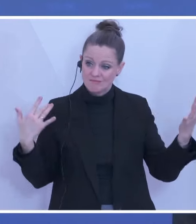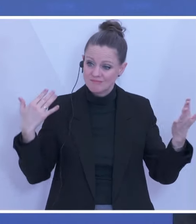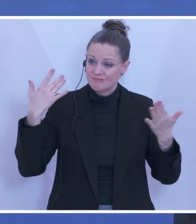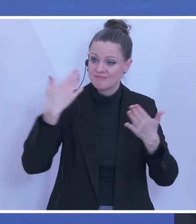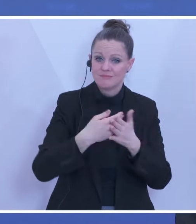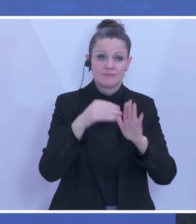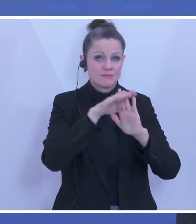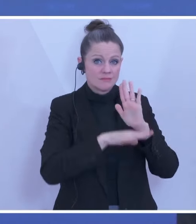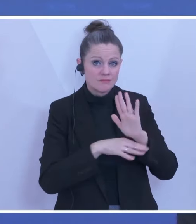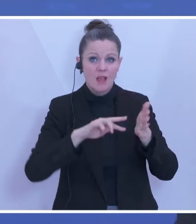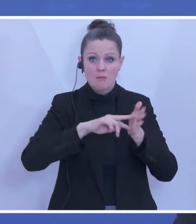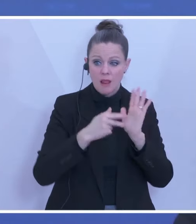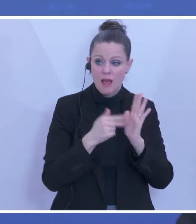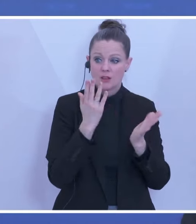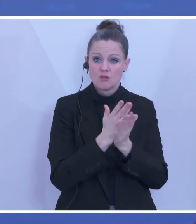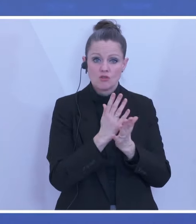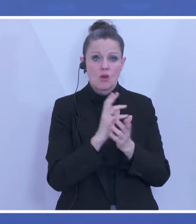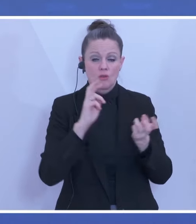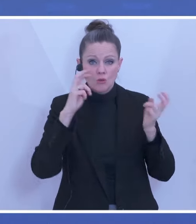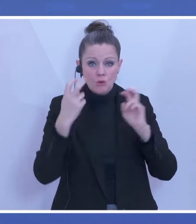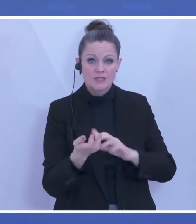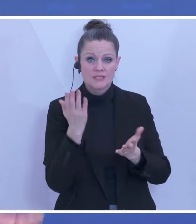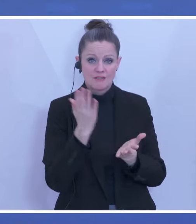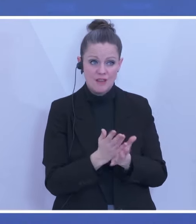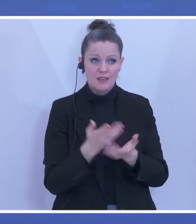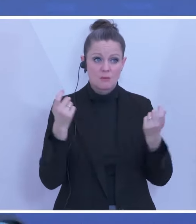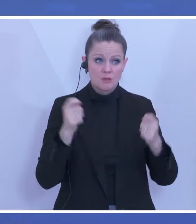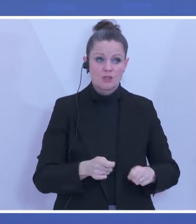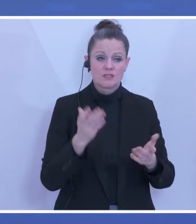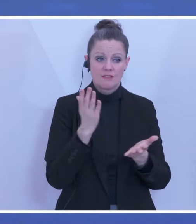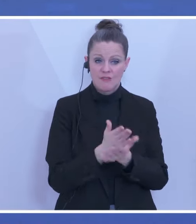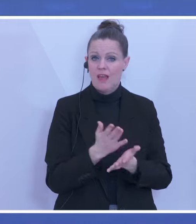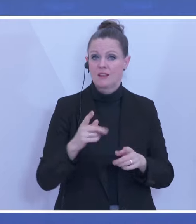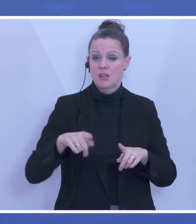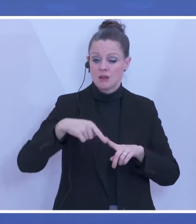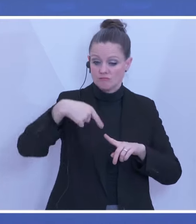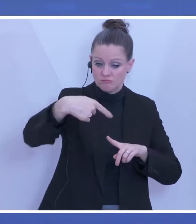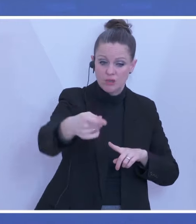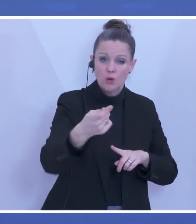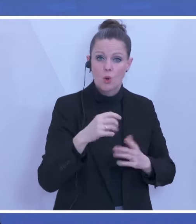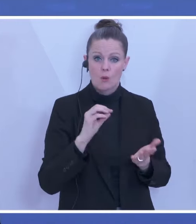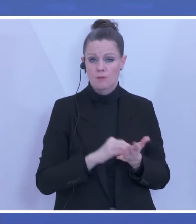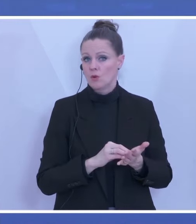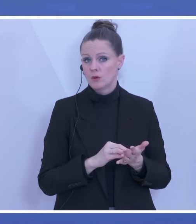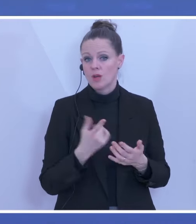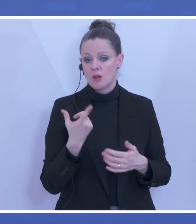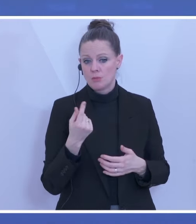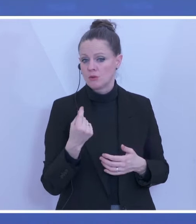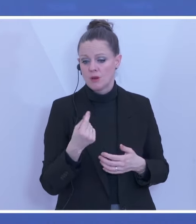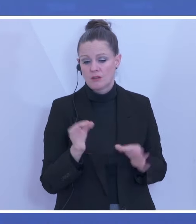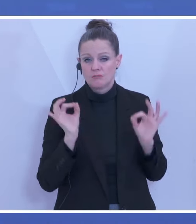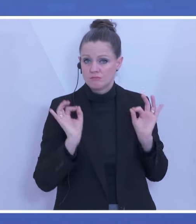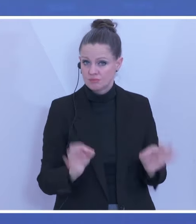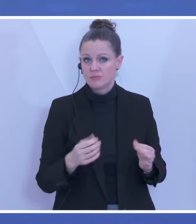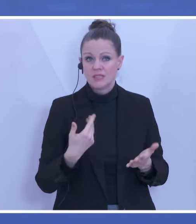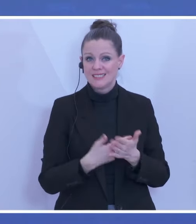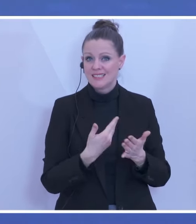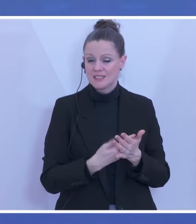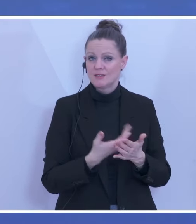Gesetzen und Vorhaben beschlossen wurde und gerade wieder wird und demnächst noch werden wird, dann kann sich das sehen lassen. Und daran